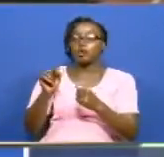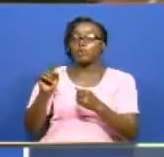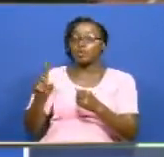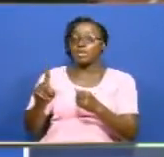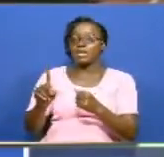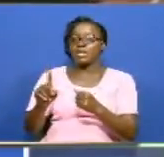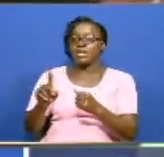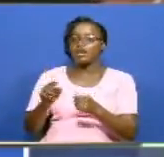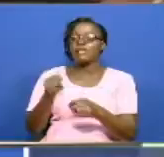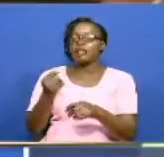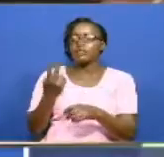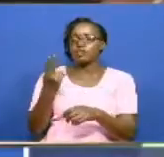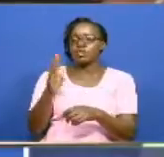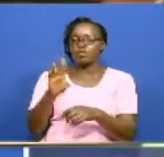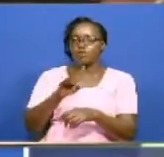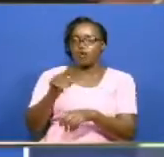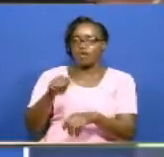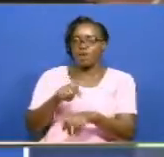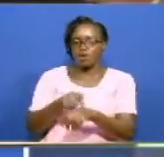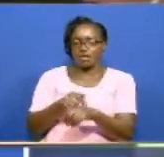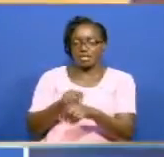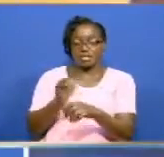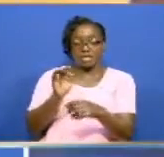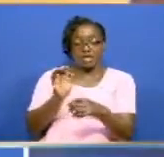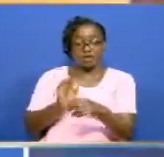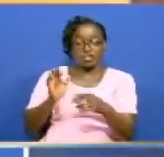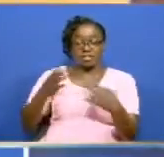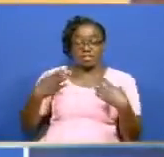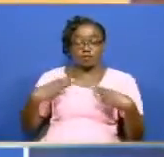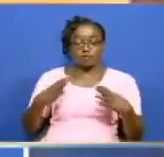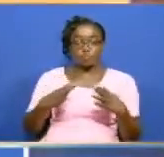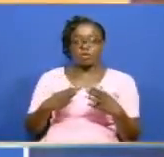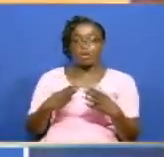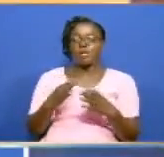cha saa 24. Kufikia sasa jumla ya visa